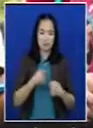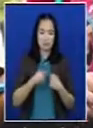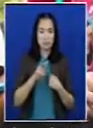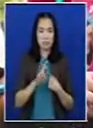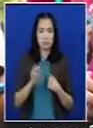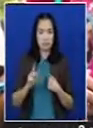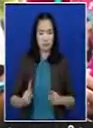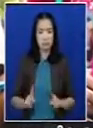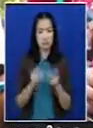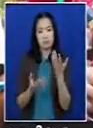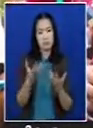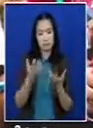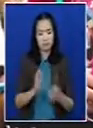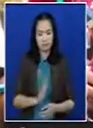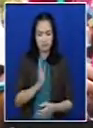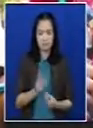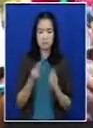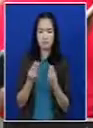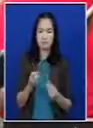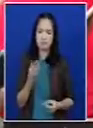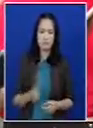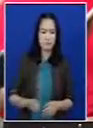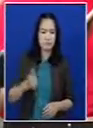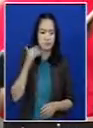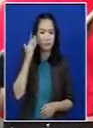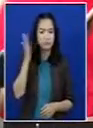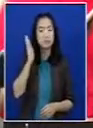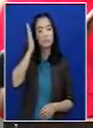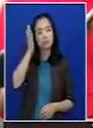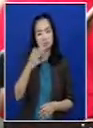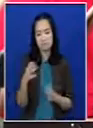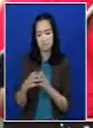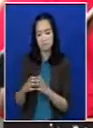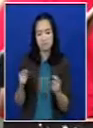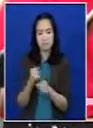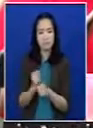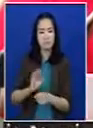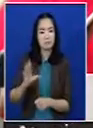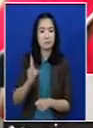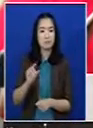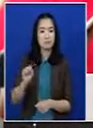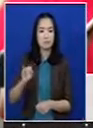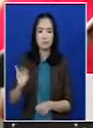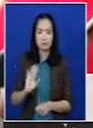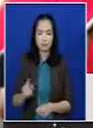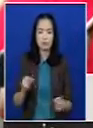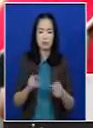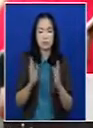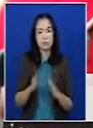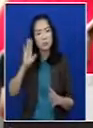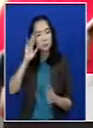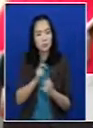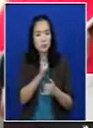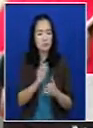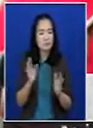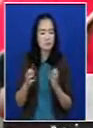าการกระทรวงยุติธรรมให้เกียรติมากที่สุดแล้วต่อไปจะไม่ก้าวก่ายการทำงานของ DSI ไม่ก้าวก่ายพนักงานสอบสวนให้ทำตามก